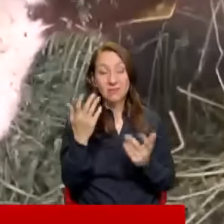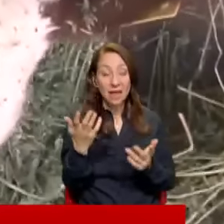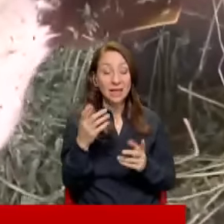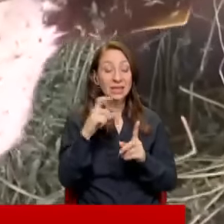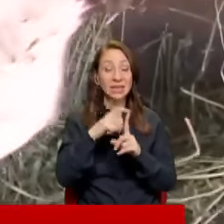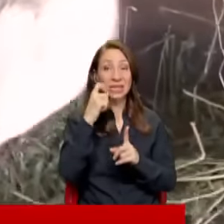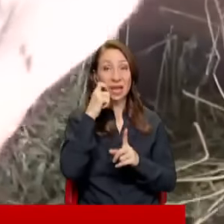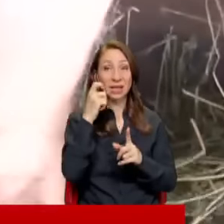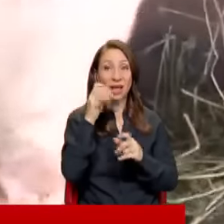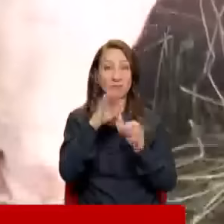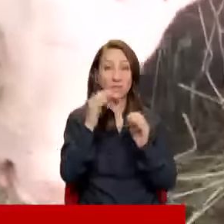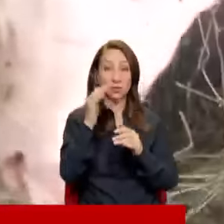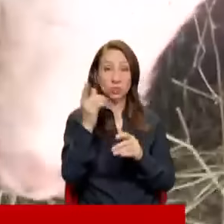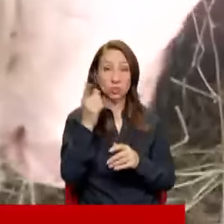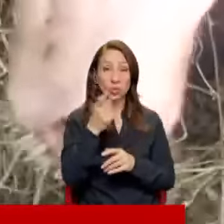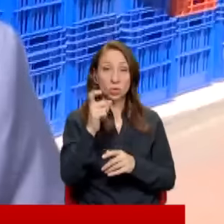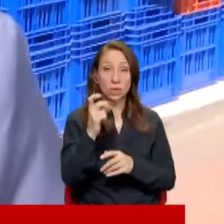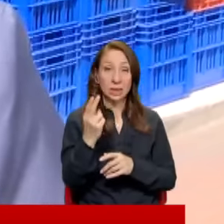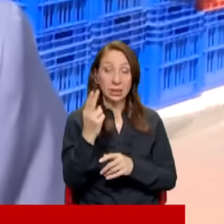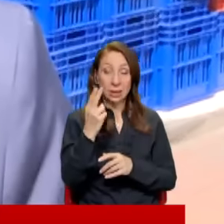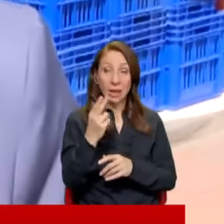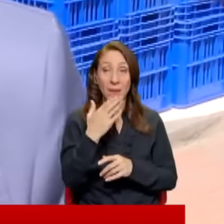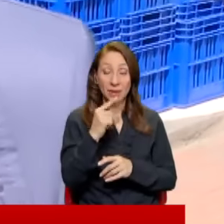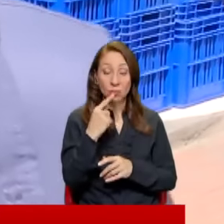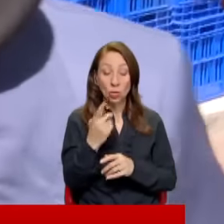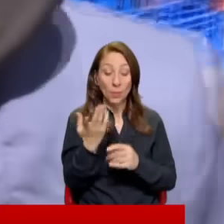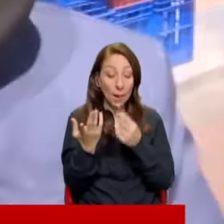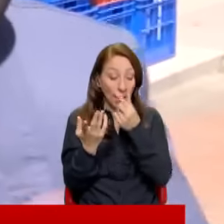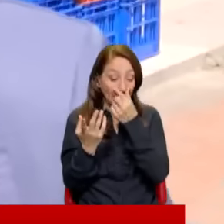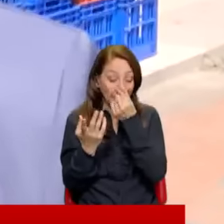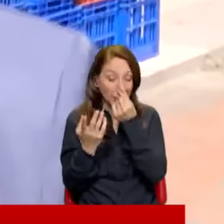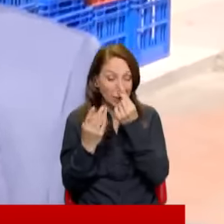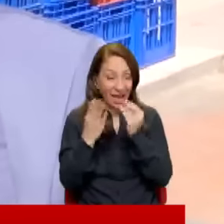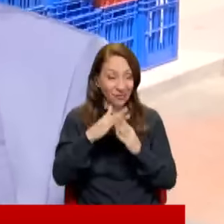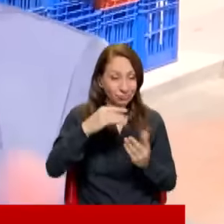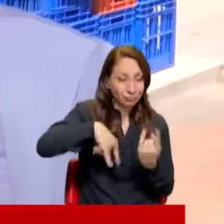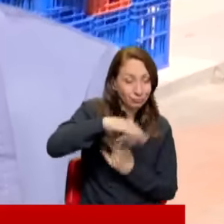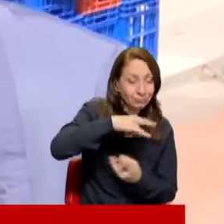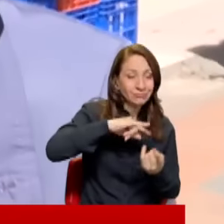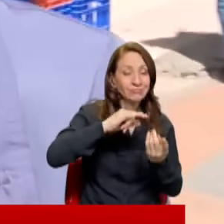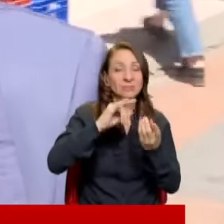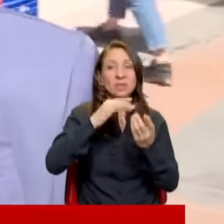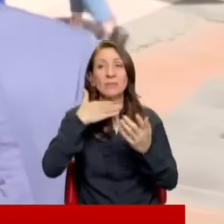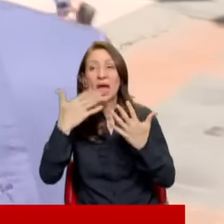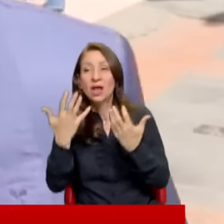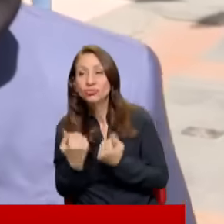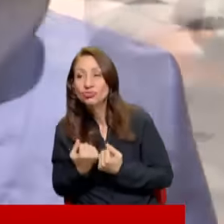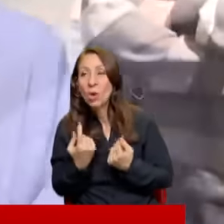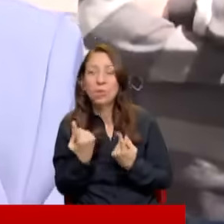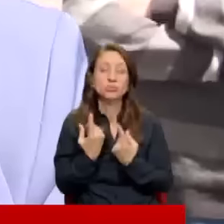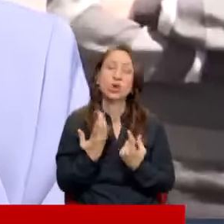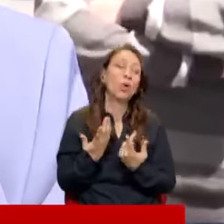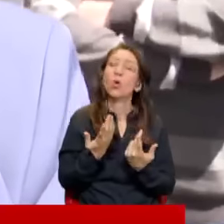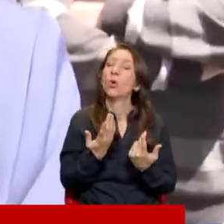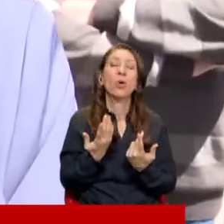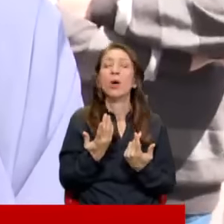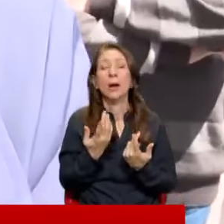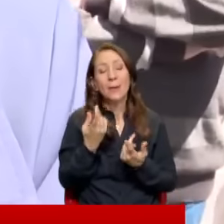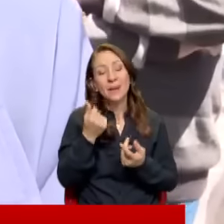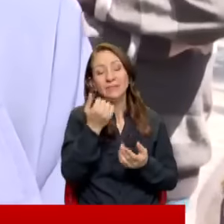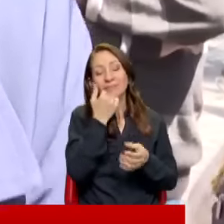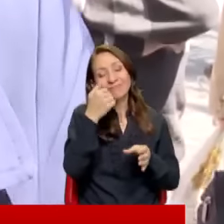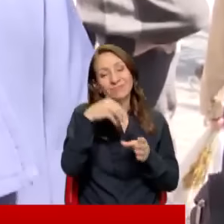diyanetin enflasyonu % 197 Emekliyim diyorum ama öyle ev geçindirecek kurbanlık alacak öyle bir durum yok cep harçlığı